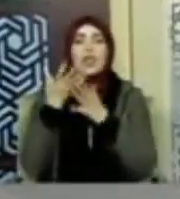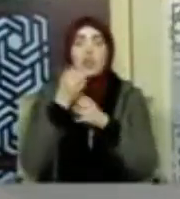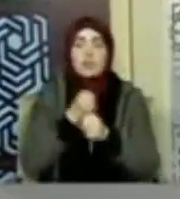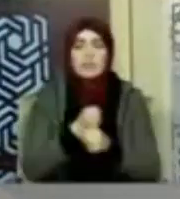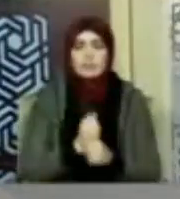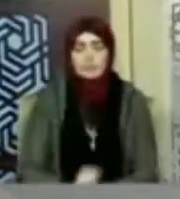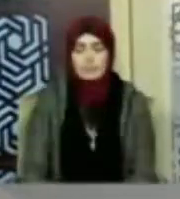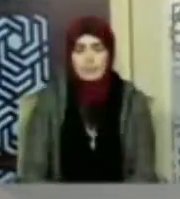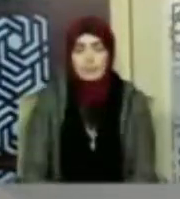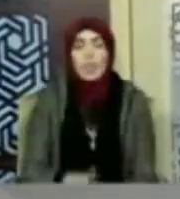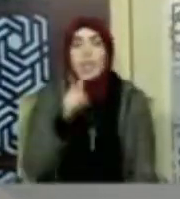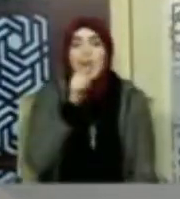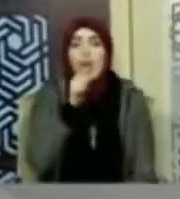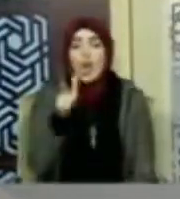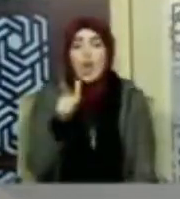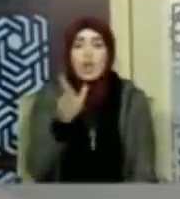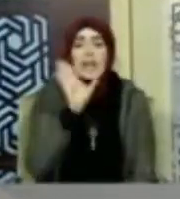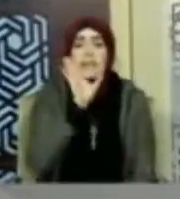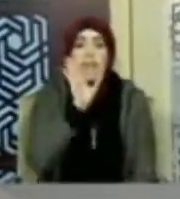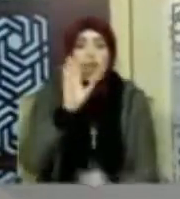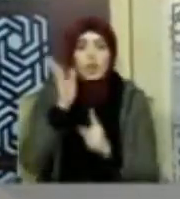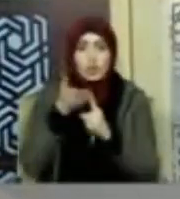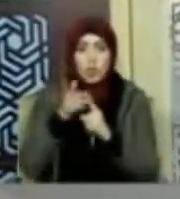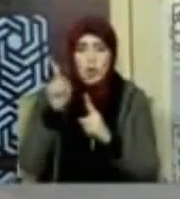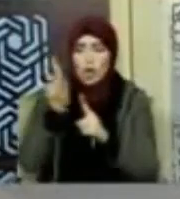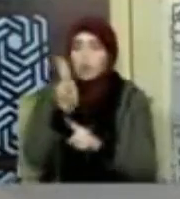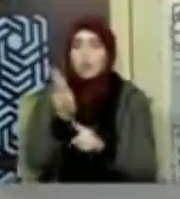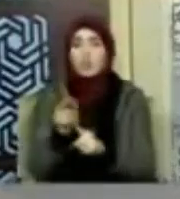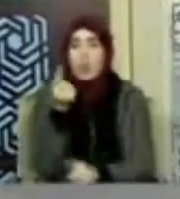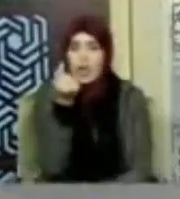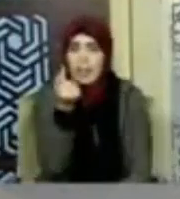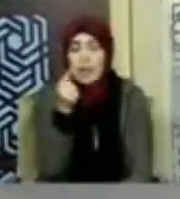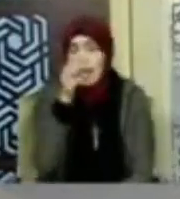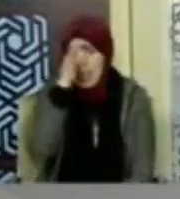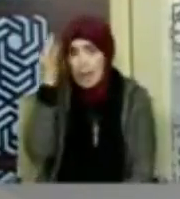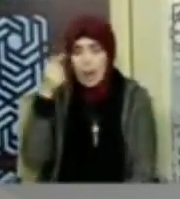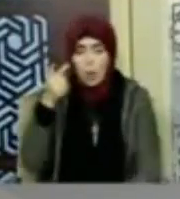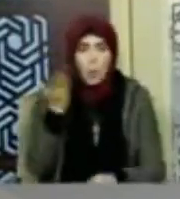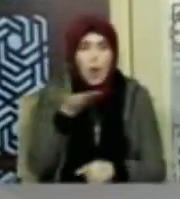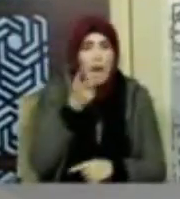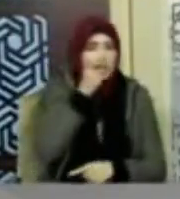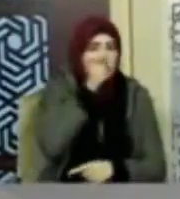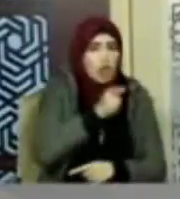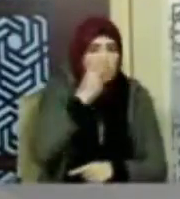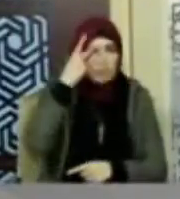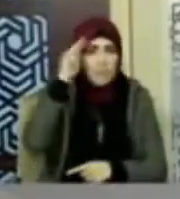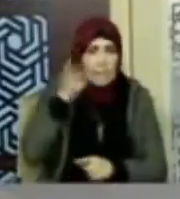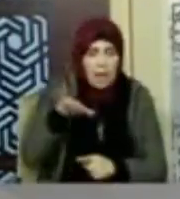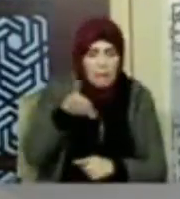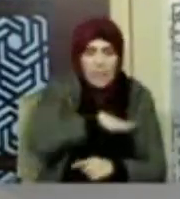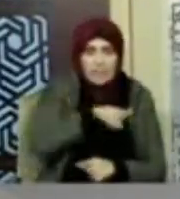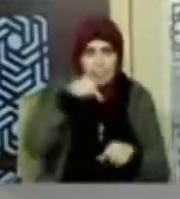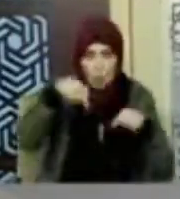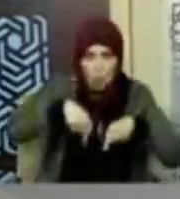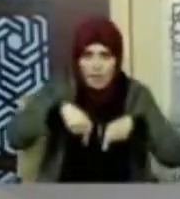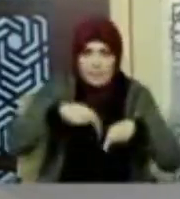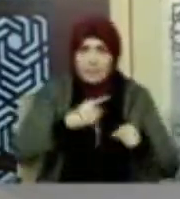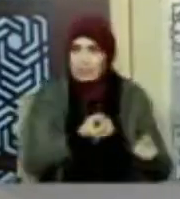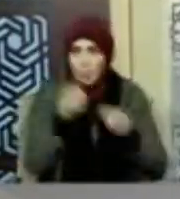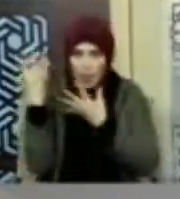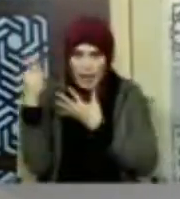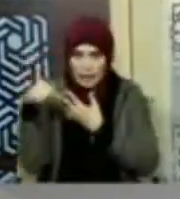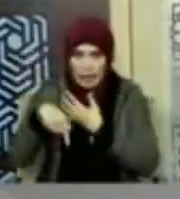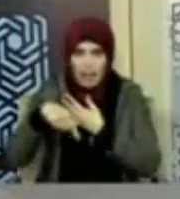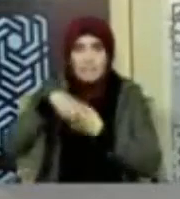اليوم دخل الجنة؟ من قتل منا اليوم دخل الجنة؟ فقال النبي